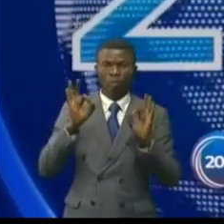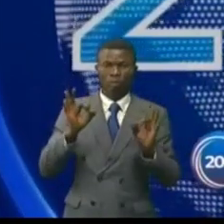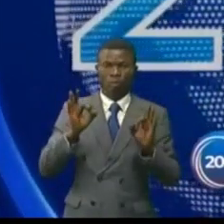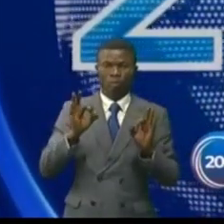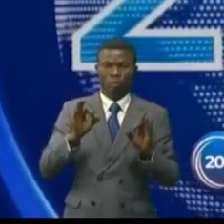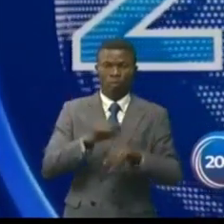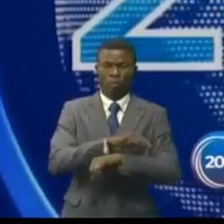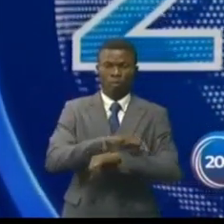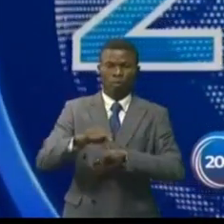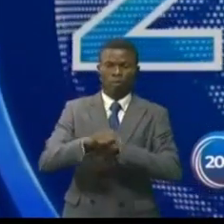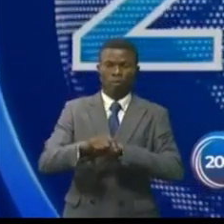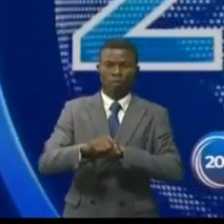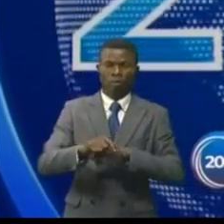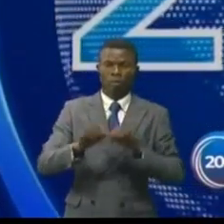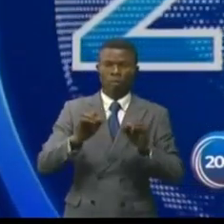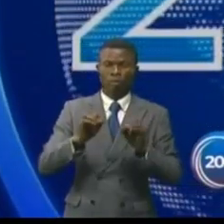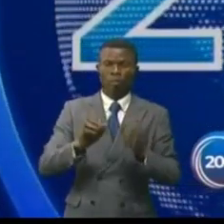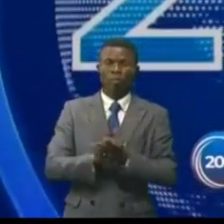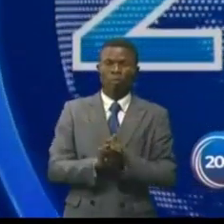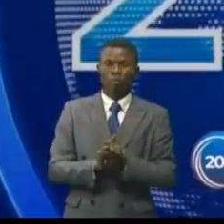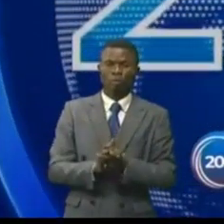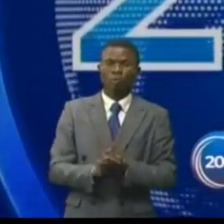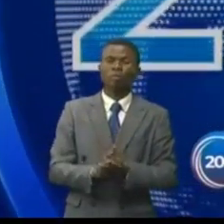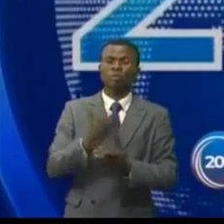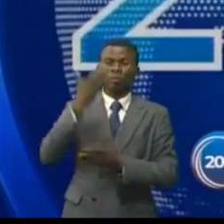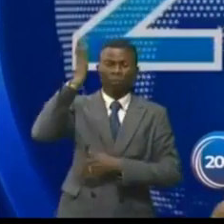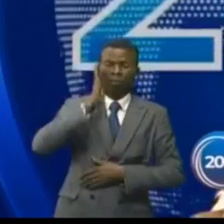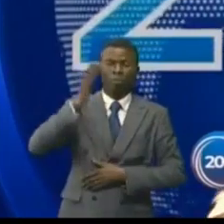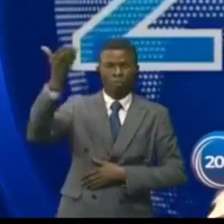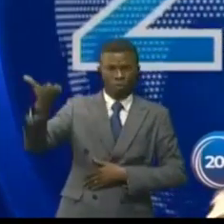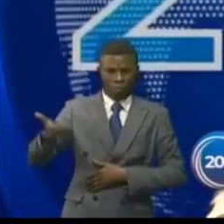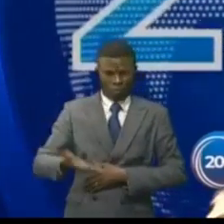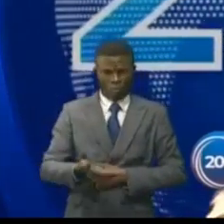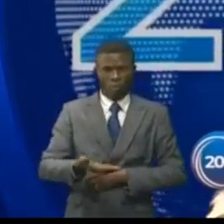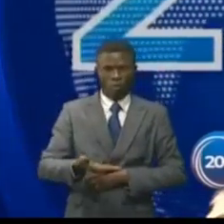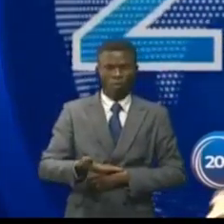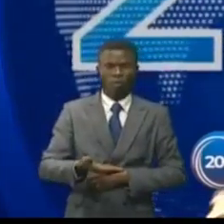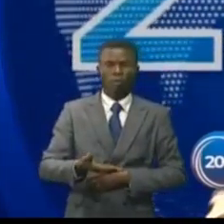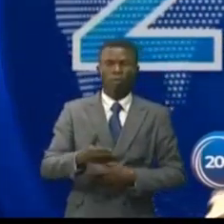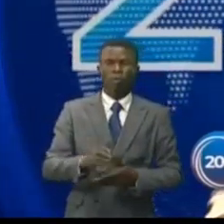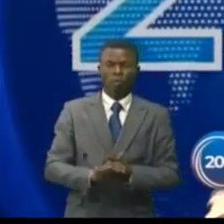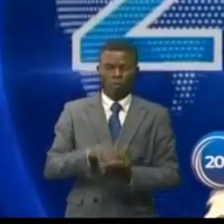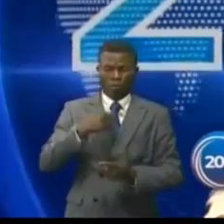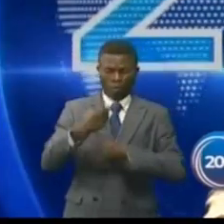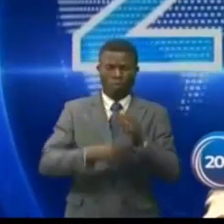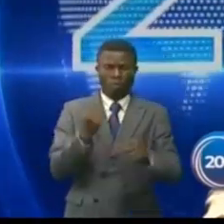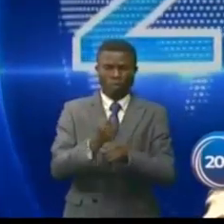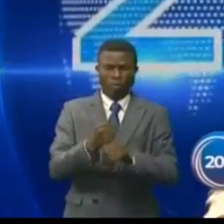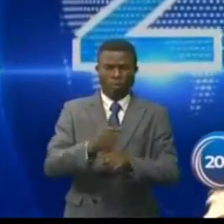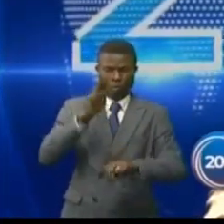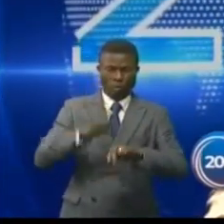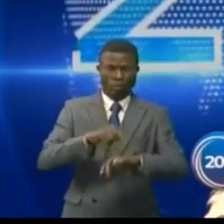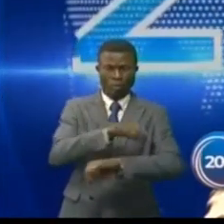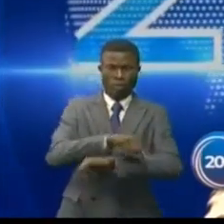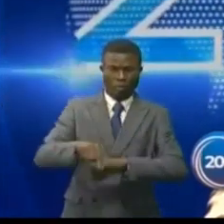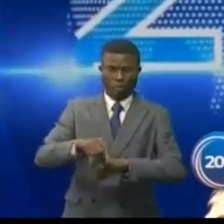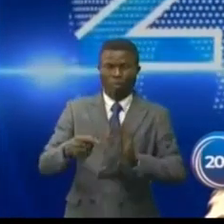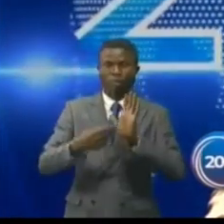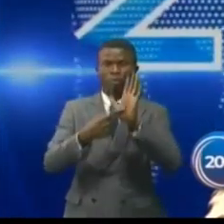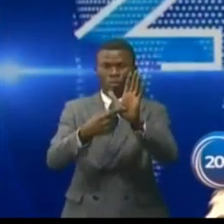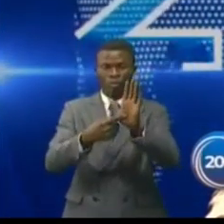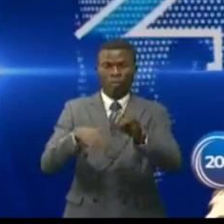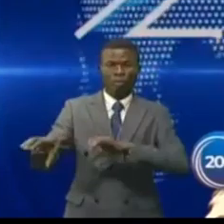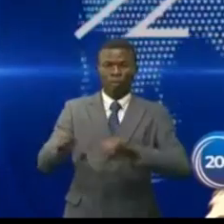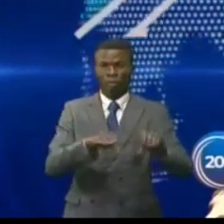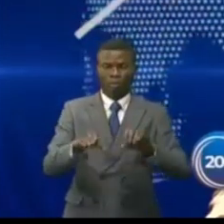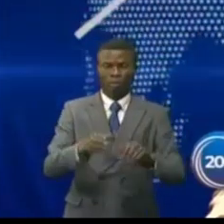l'agence congolaise de presse. L'équipe de Bienvenue Bakoumania officiellement était installée aujourd'hui. En image, la cérémonie